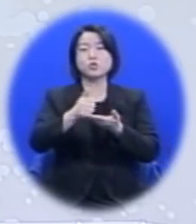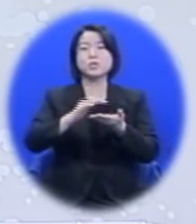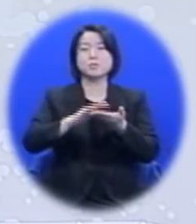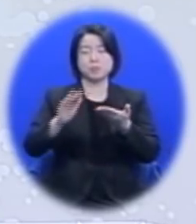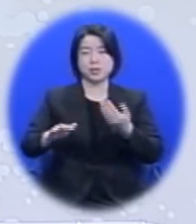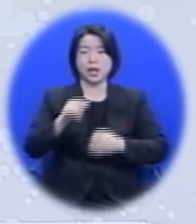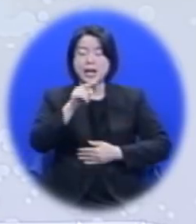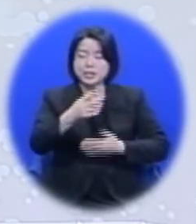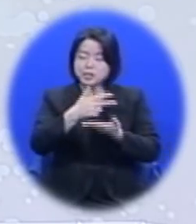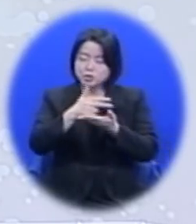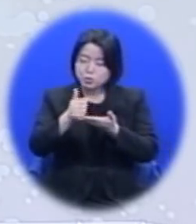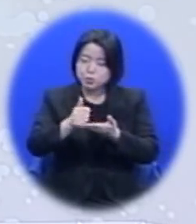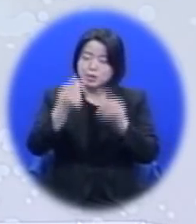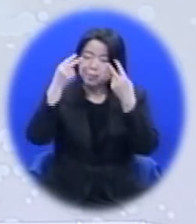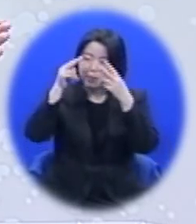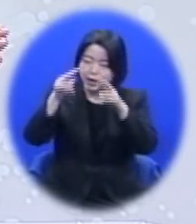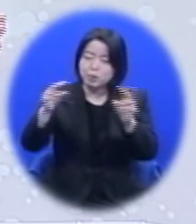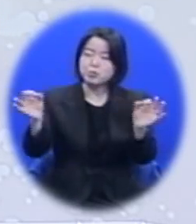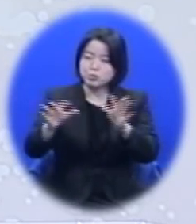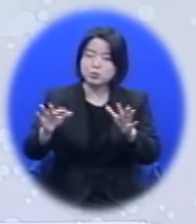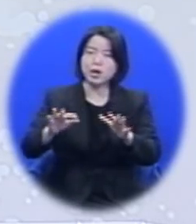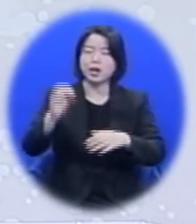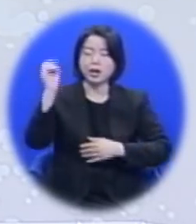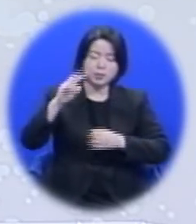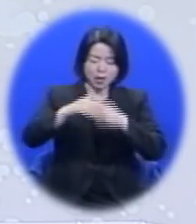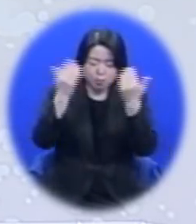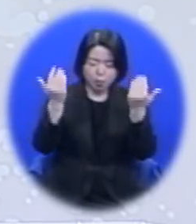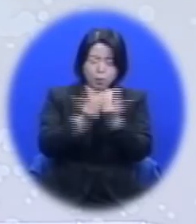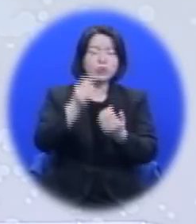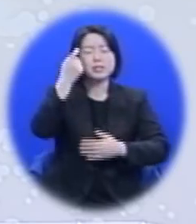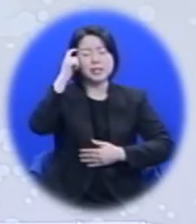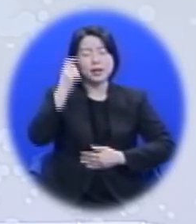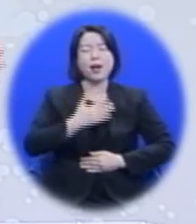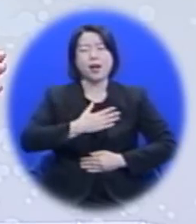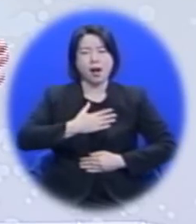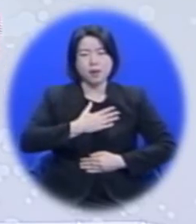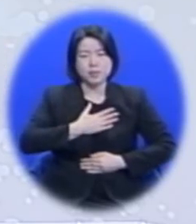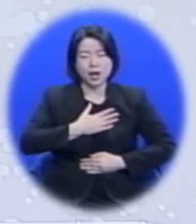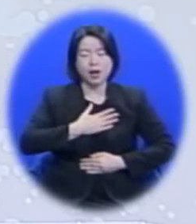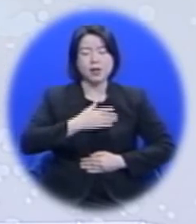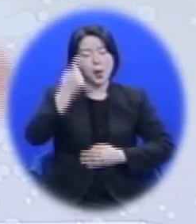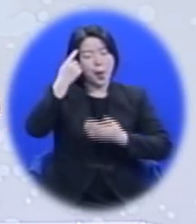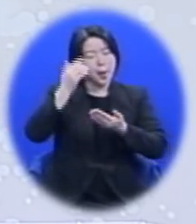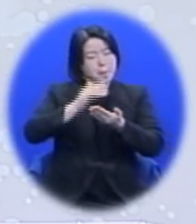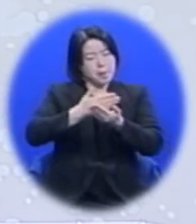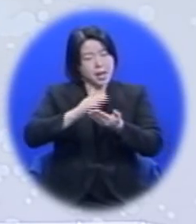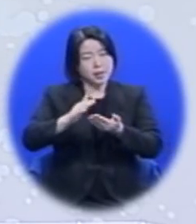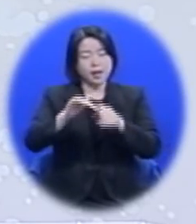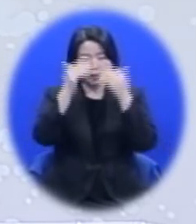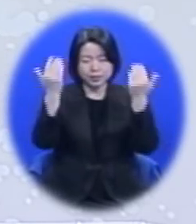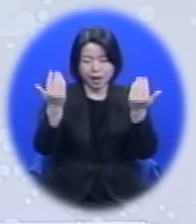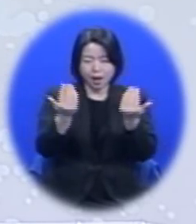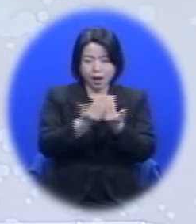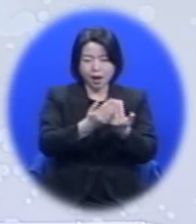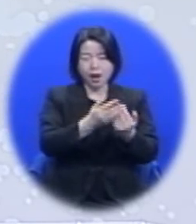주님을 바라보는 순간에 갑자기 모든 생각과 감정, 판단